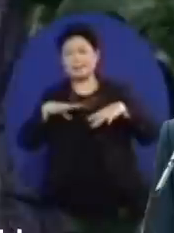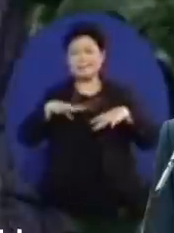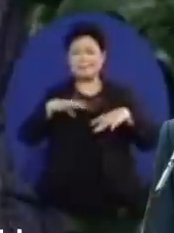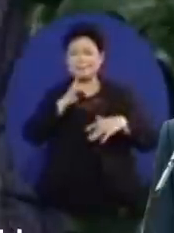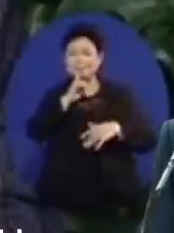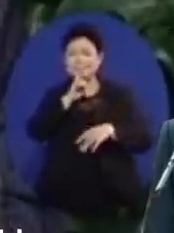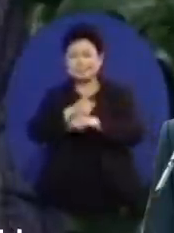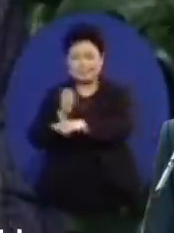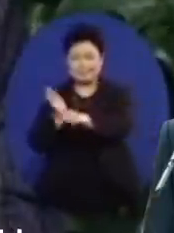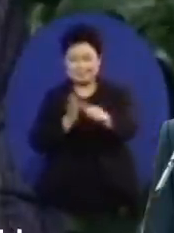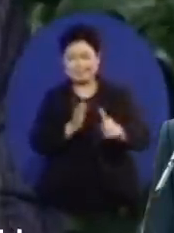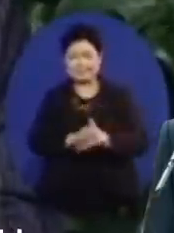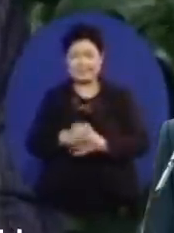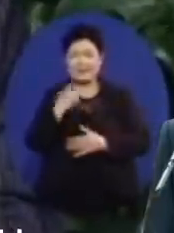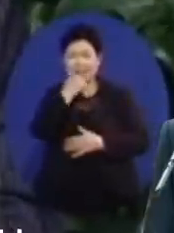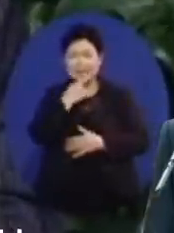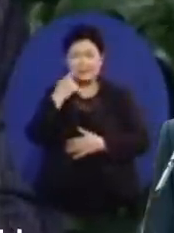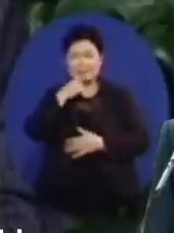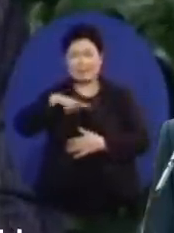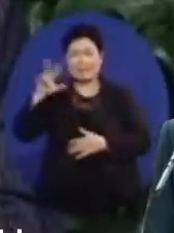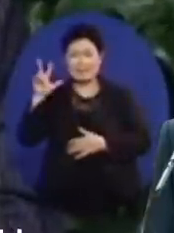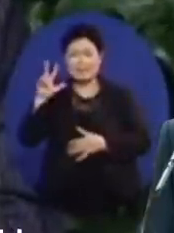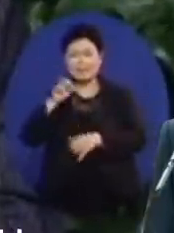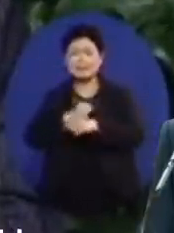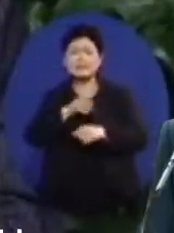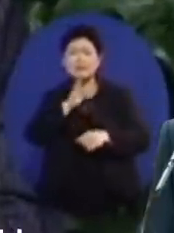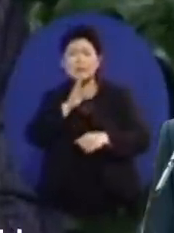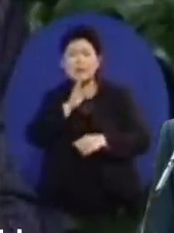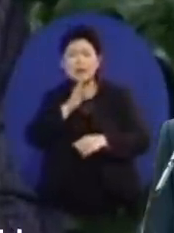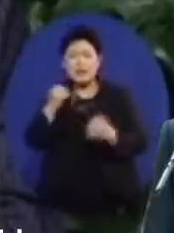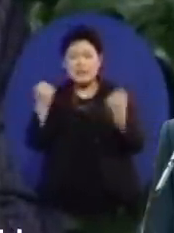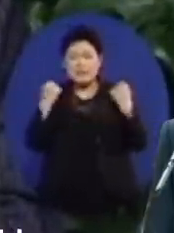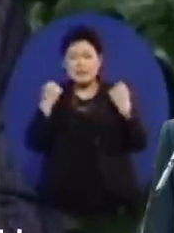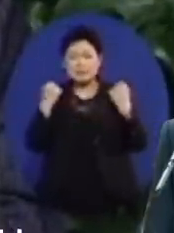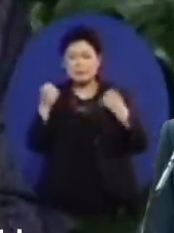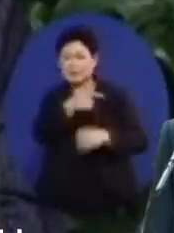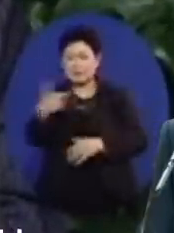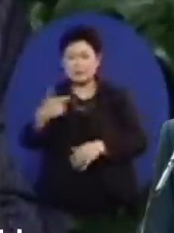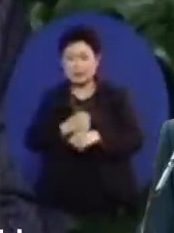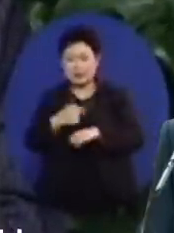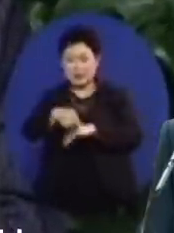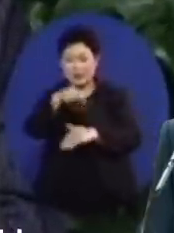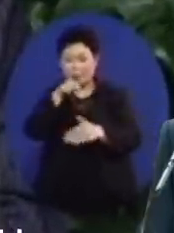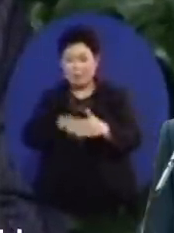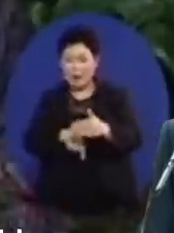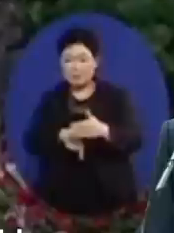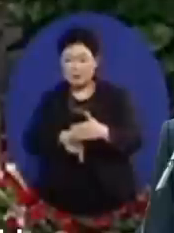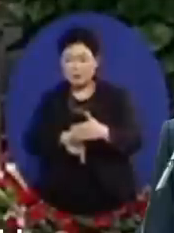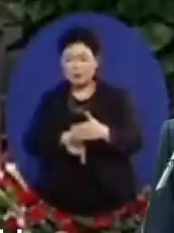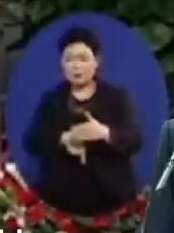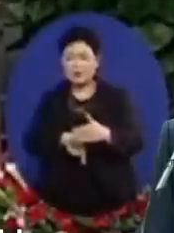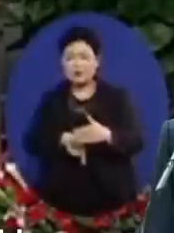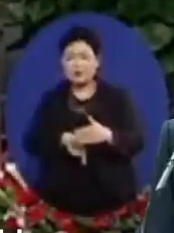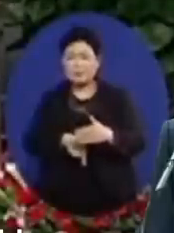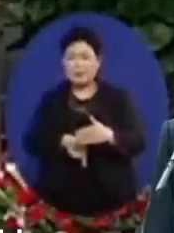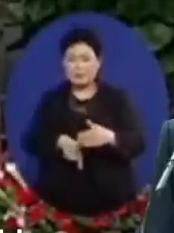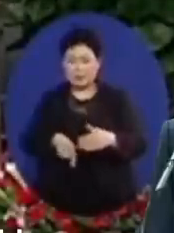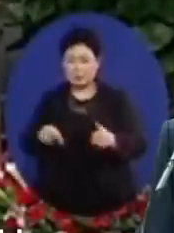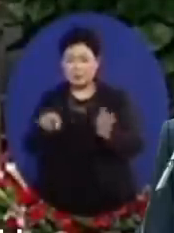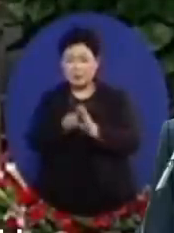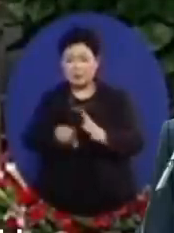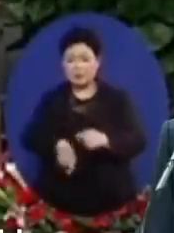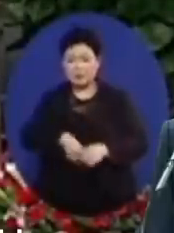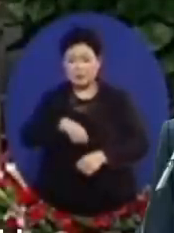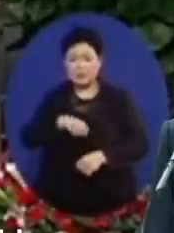시인을 하십시오. 입술의 시인은 굉장한 힘이 있는 것입니다. 마음으로 믿어 의에 이르고 입으로 시인하면 구원의 이름인